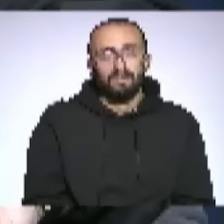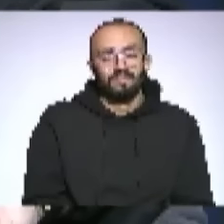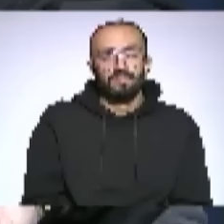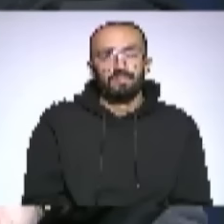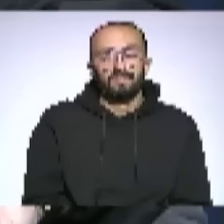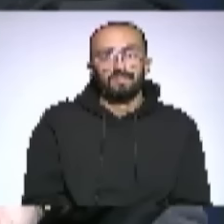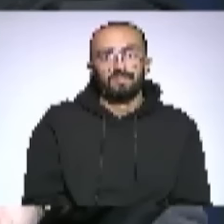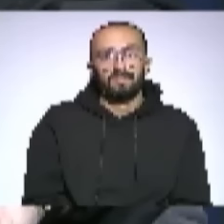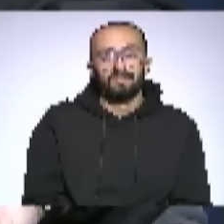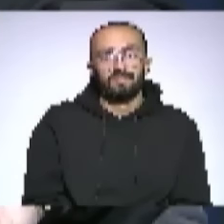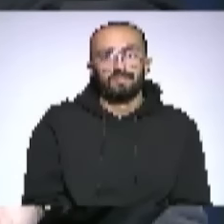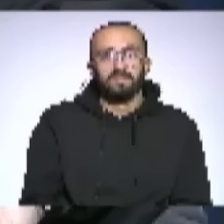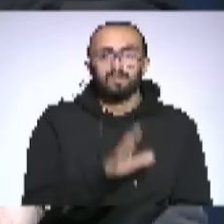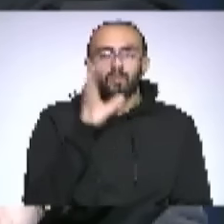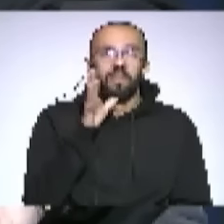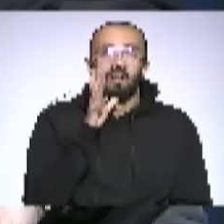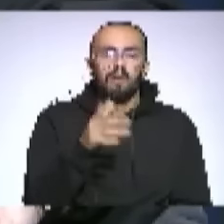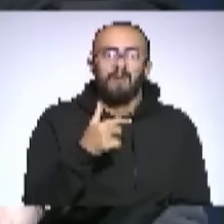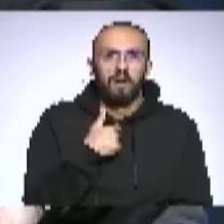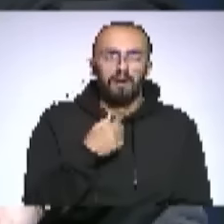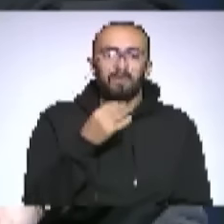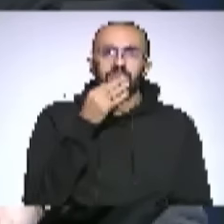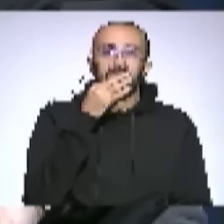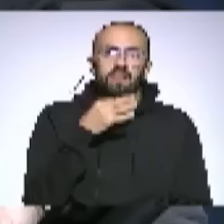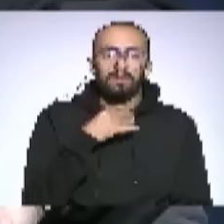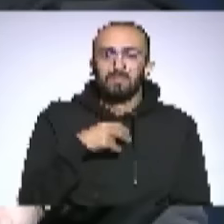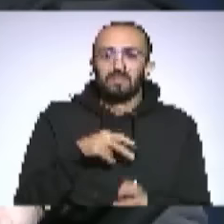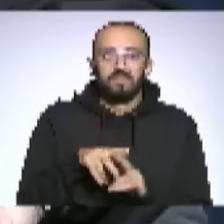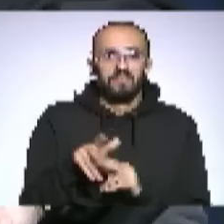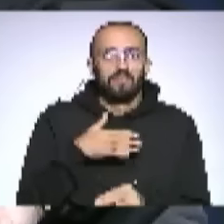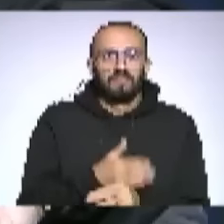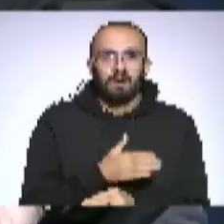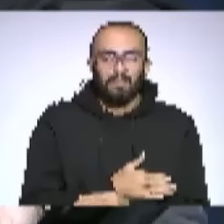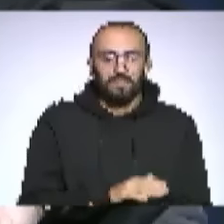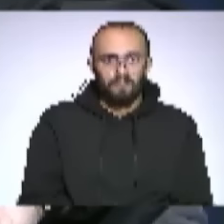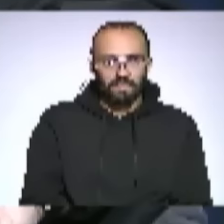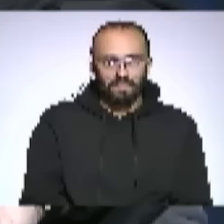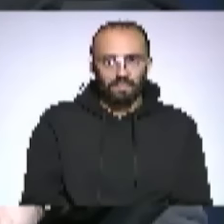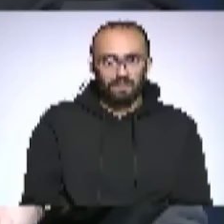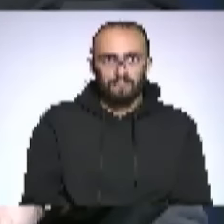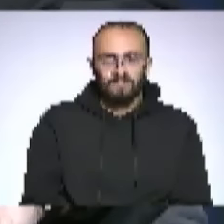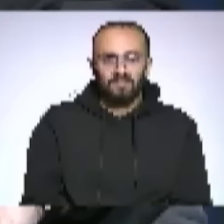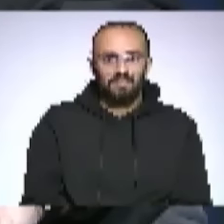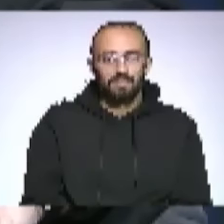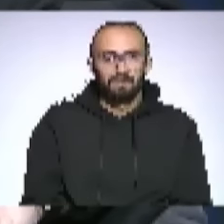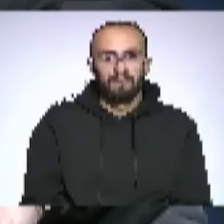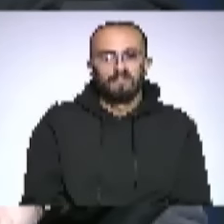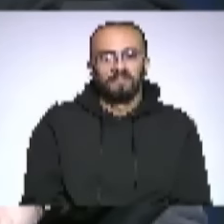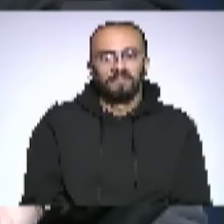فللاسف كرهوني وبهدلوني و و يعني بهدلت